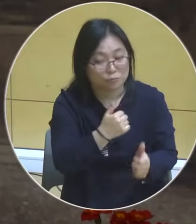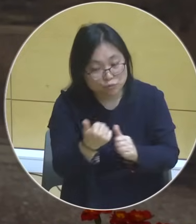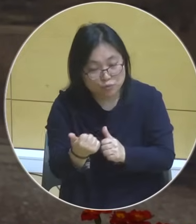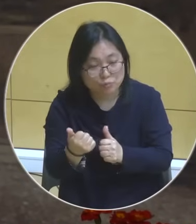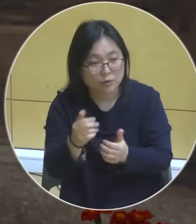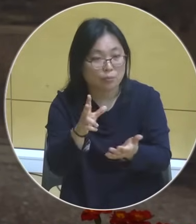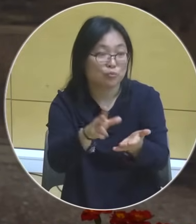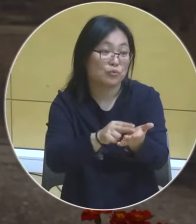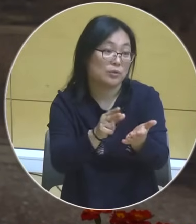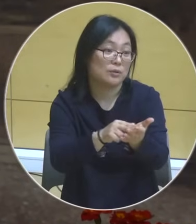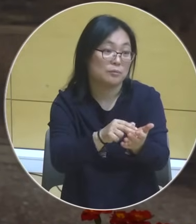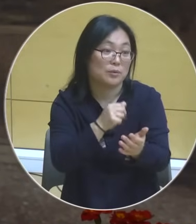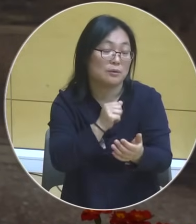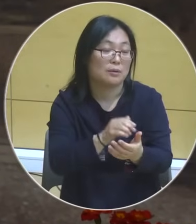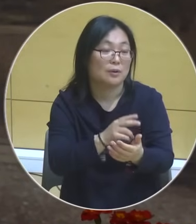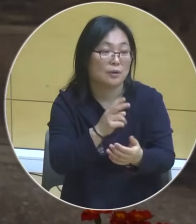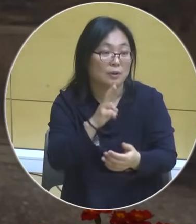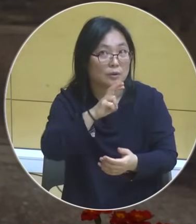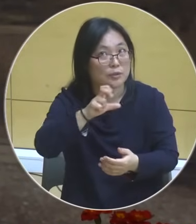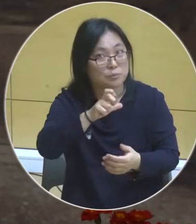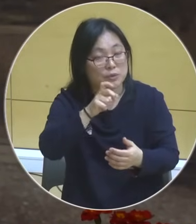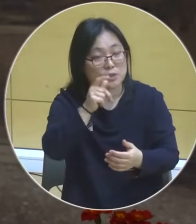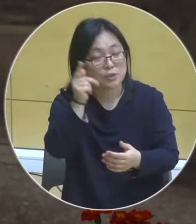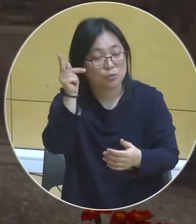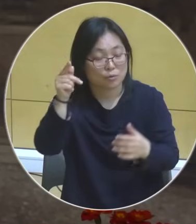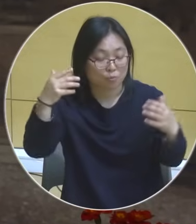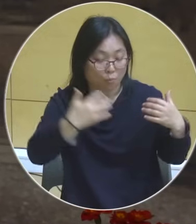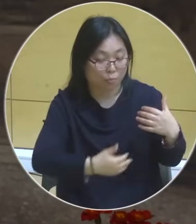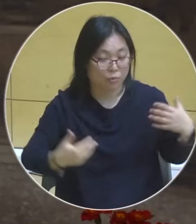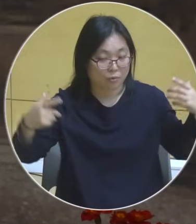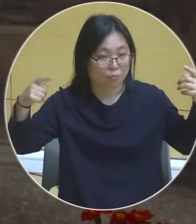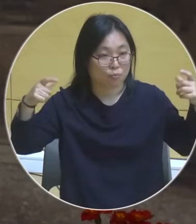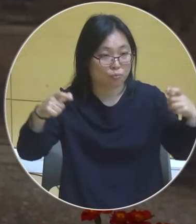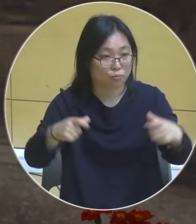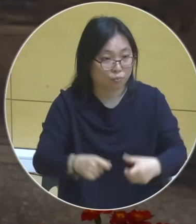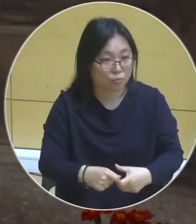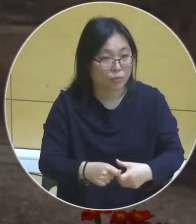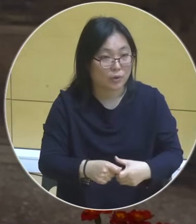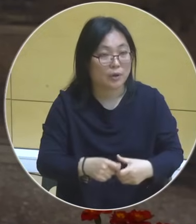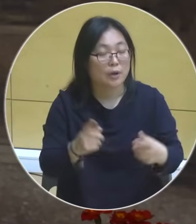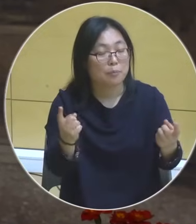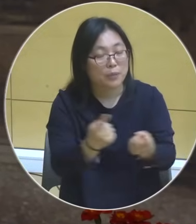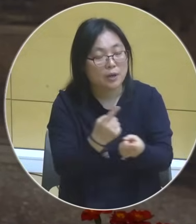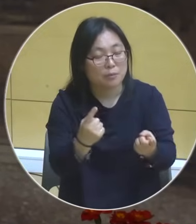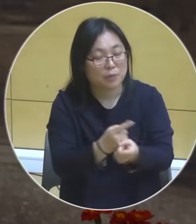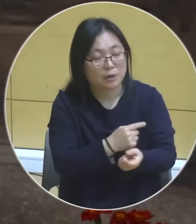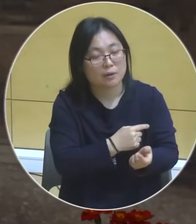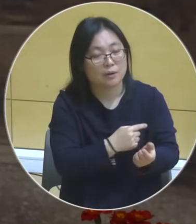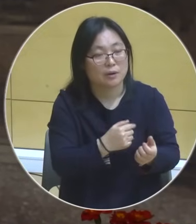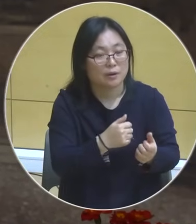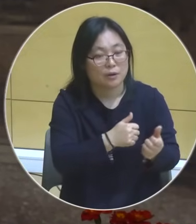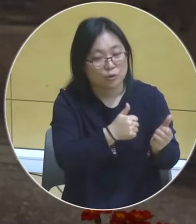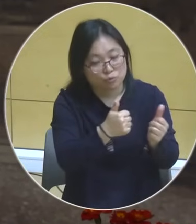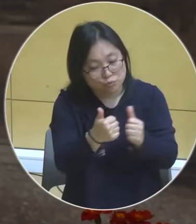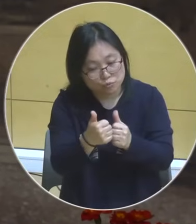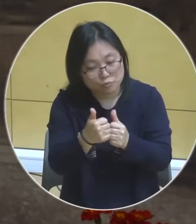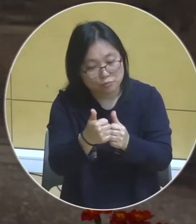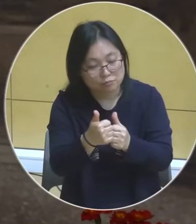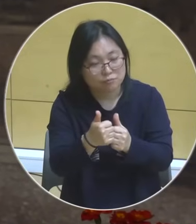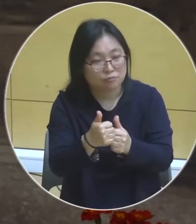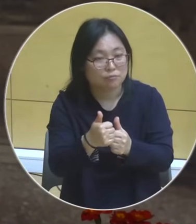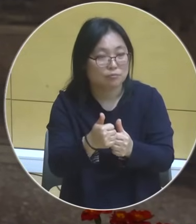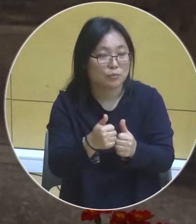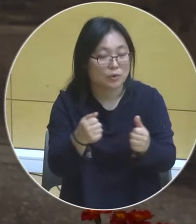무려 27kg 하는 몸무게가 빠졌고 죽음을 매일매일 사투를 벌여야 되는 그런